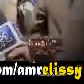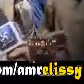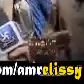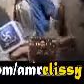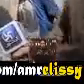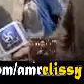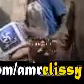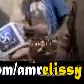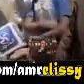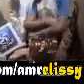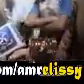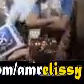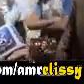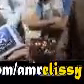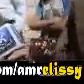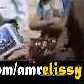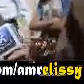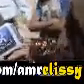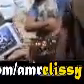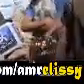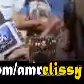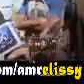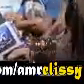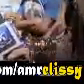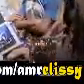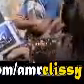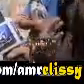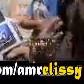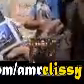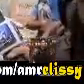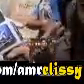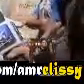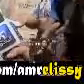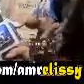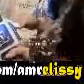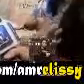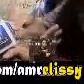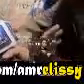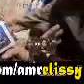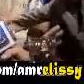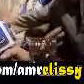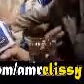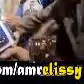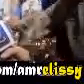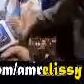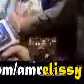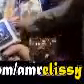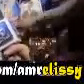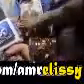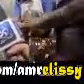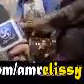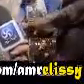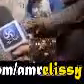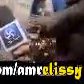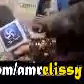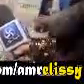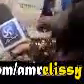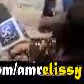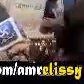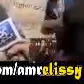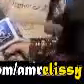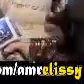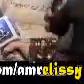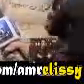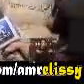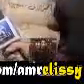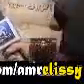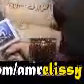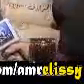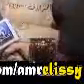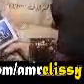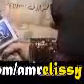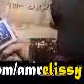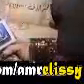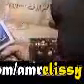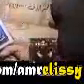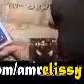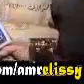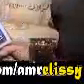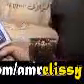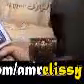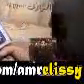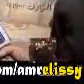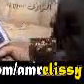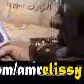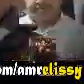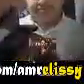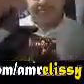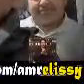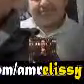من هانة المية تضرب من هانة 24 ساعة ضارب. وادي سيادتك شايف المية هات مغرقة الدنيا